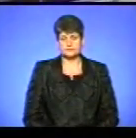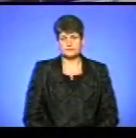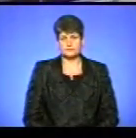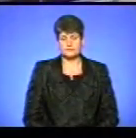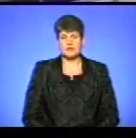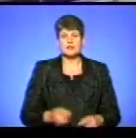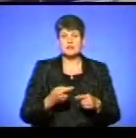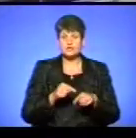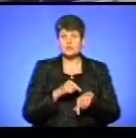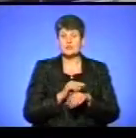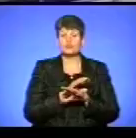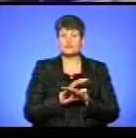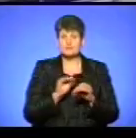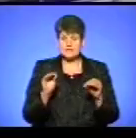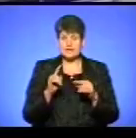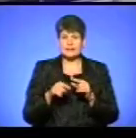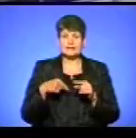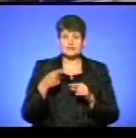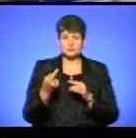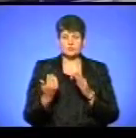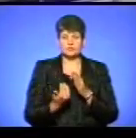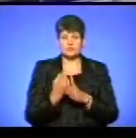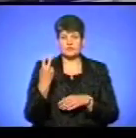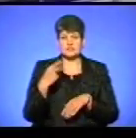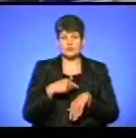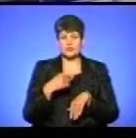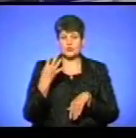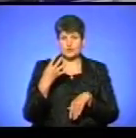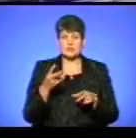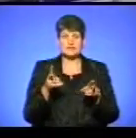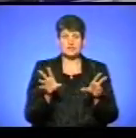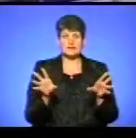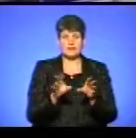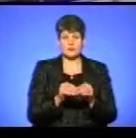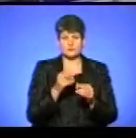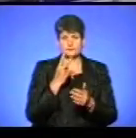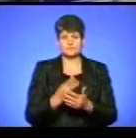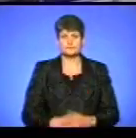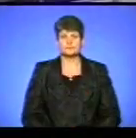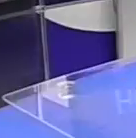І на цю годину у мене все. Наступний наш випуск о 20:40. Залишайтеся разом з нами.